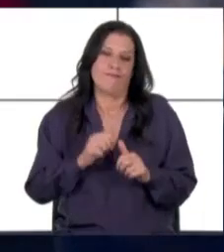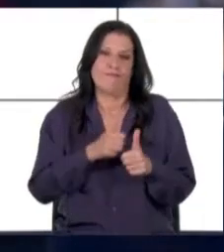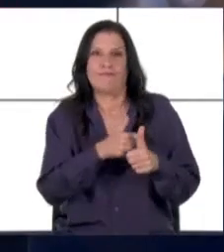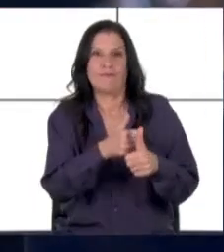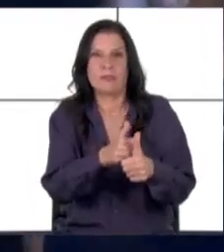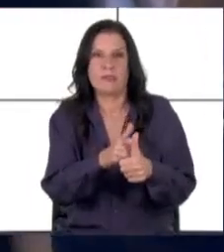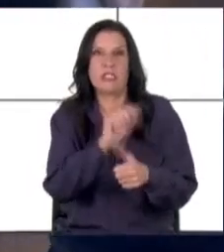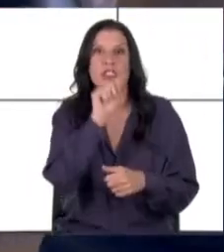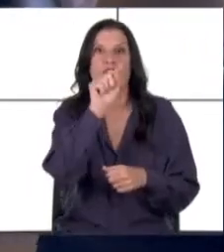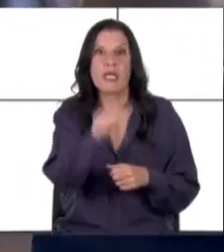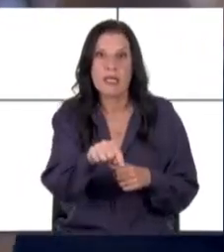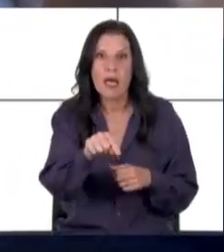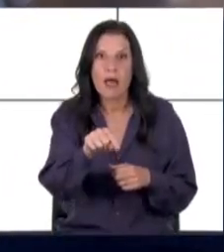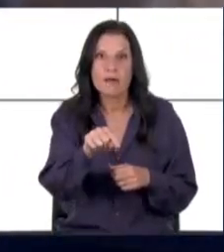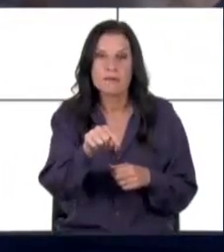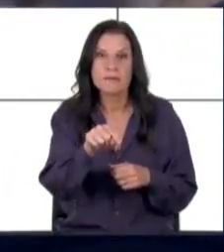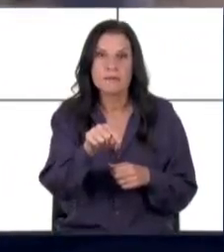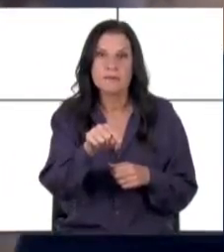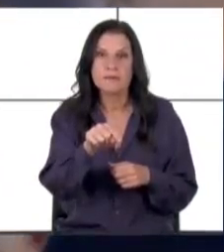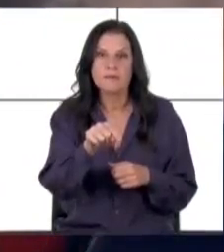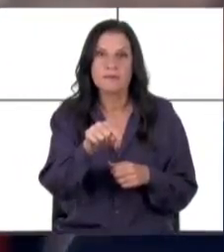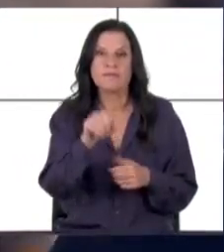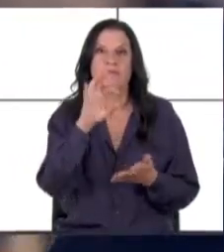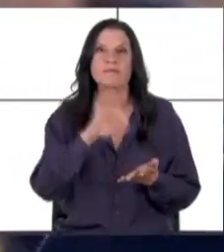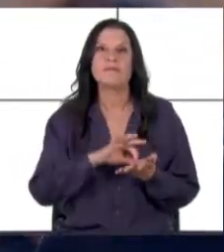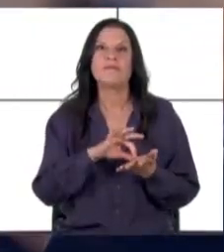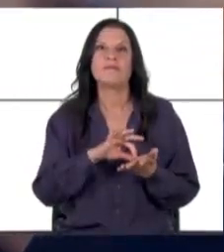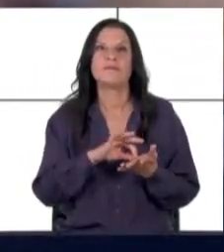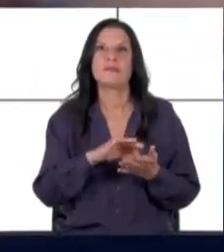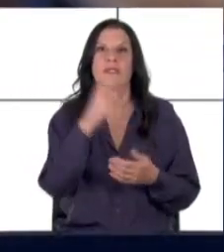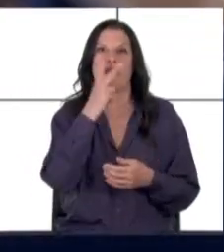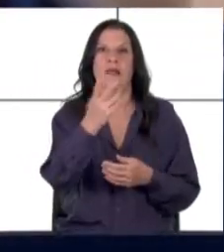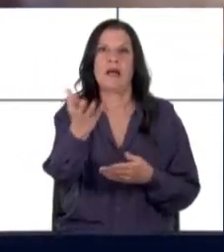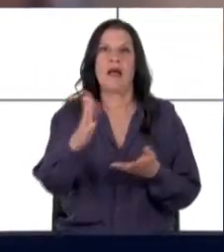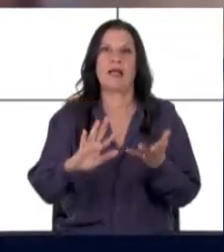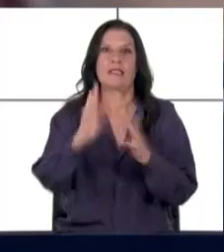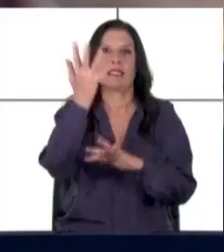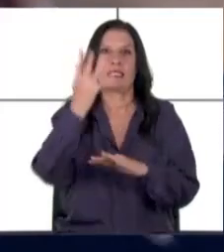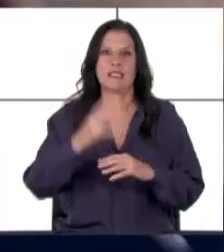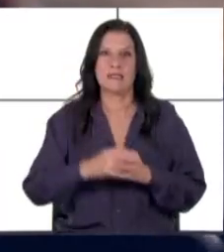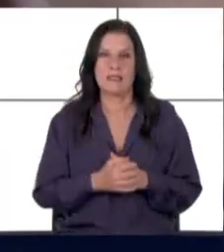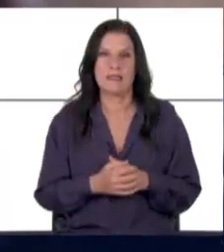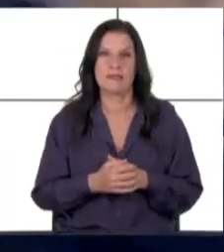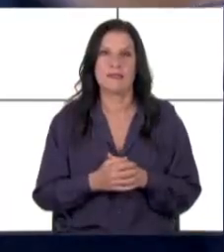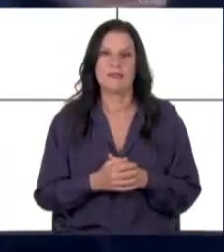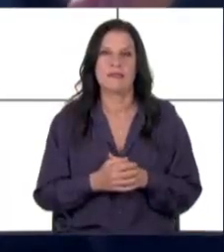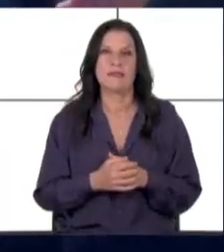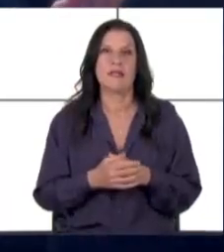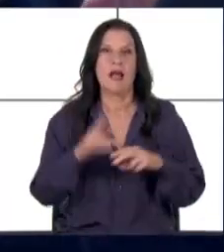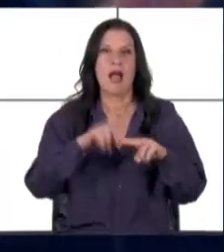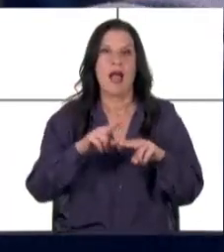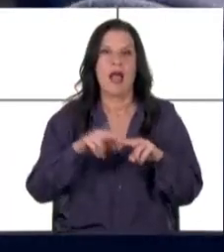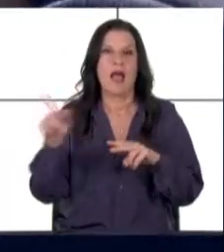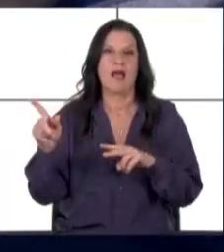הגיע אליו, ואז היה לו את המראה של הנבואה של הסנה, ובחזור הוא לקח את הסנה על